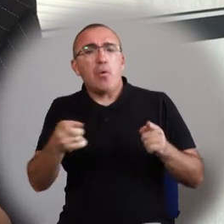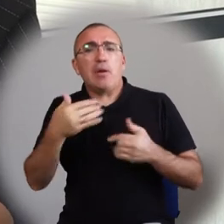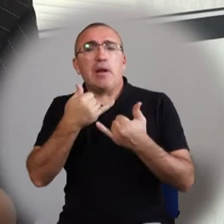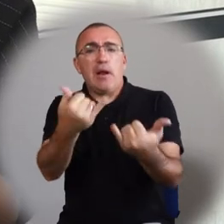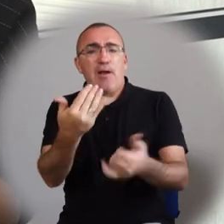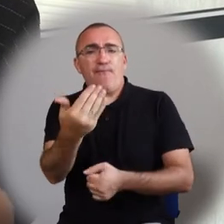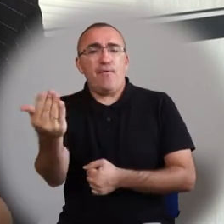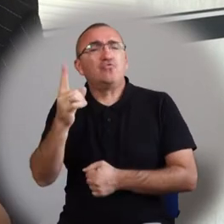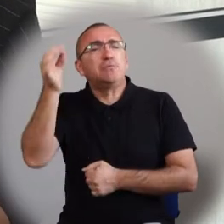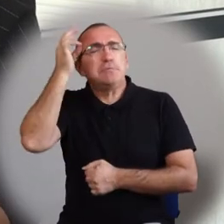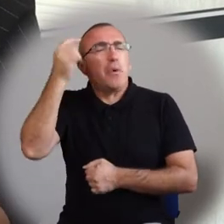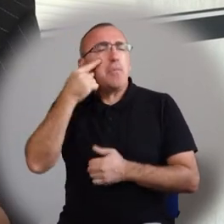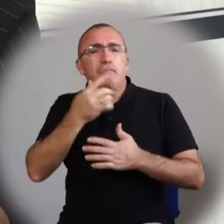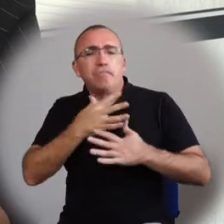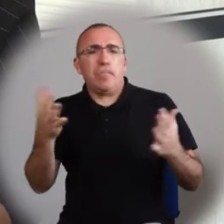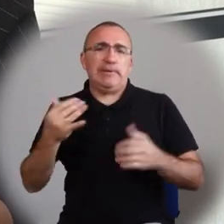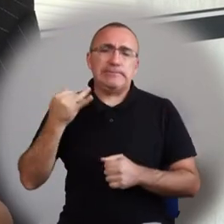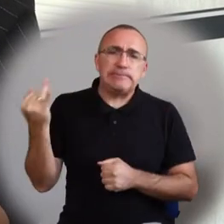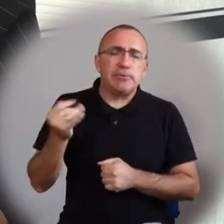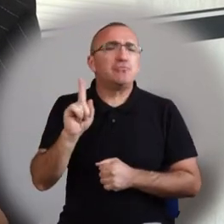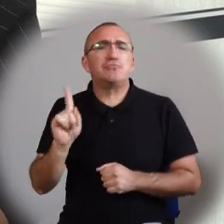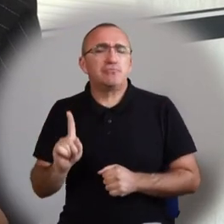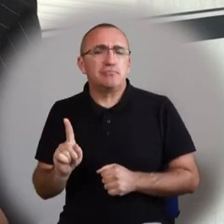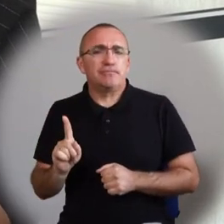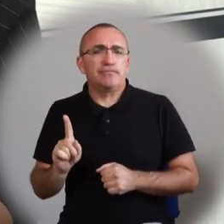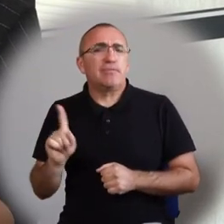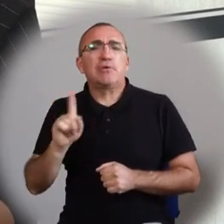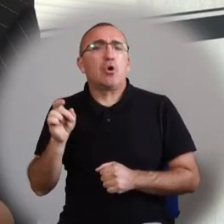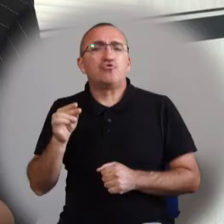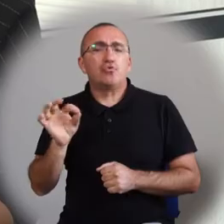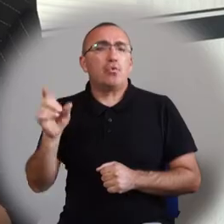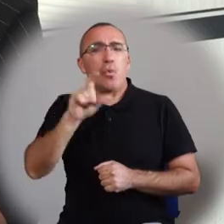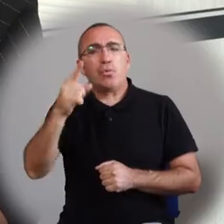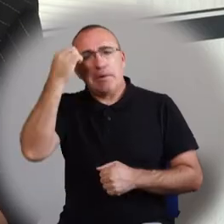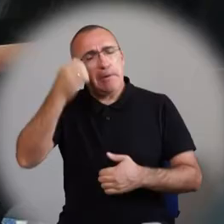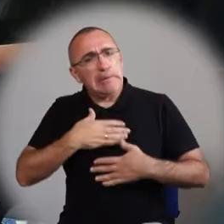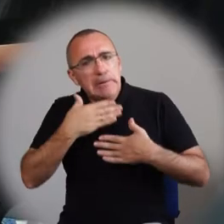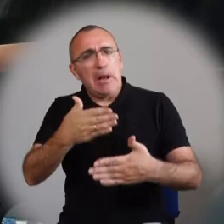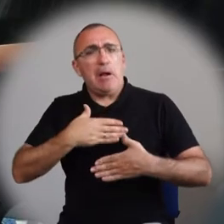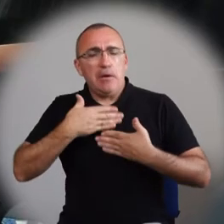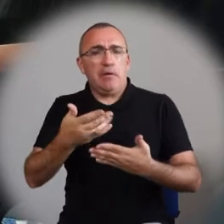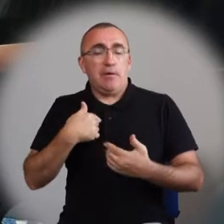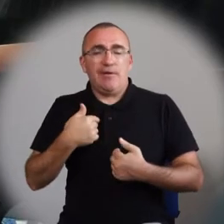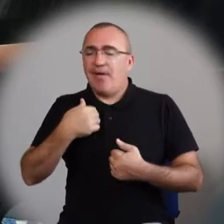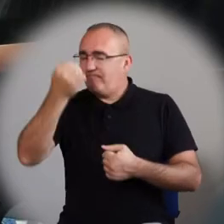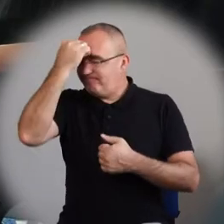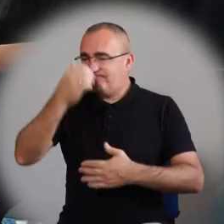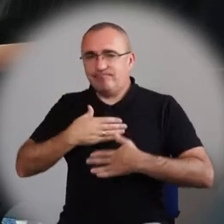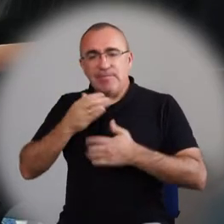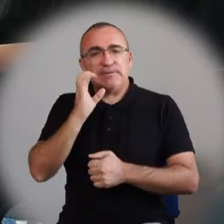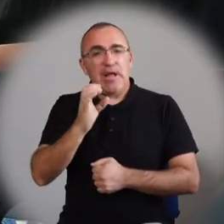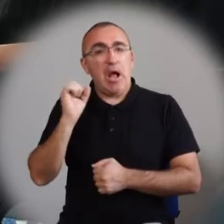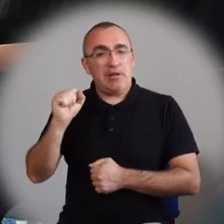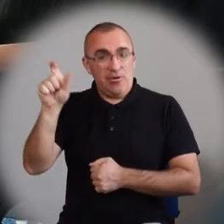для вас? Що сьогодні згадується найбільше, от цікаво, і за що найбільше люди дякують? Я неймовірно вдячний